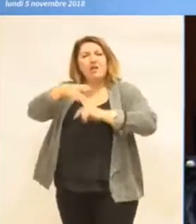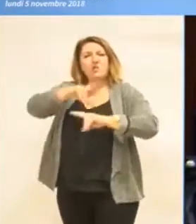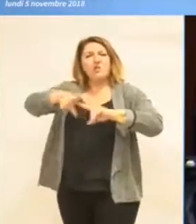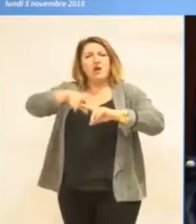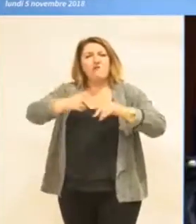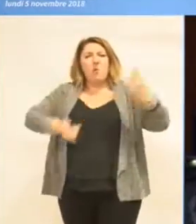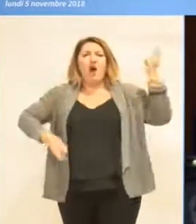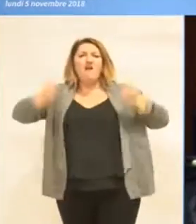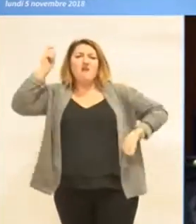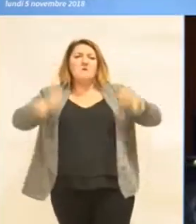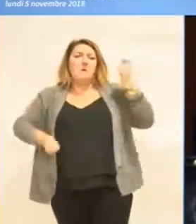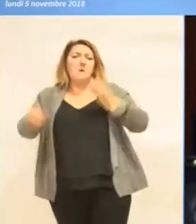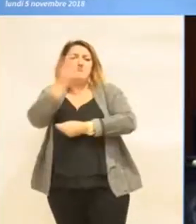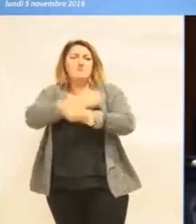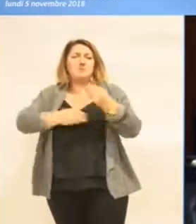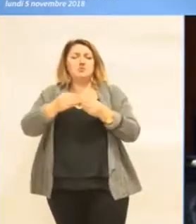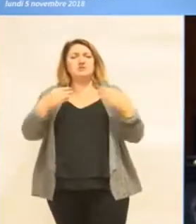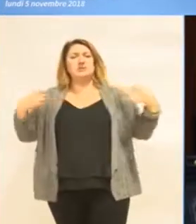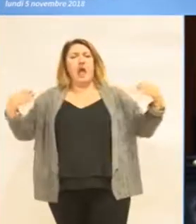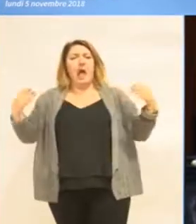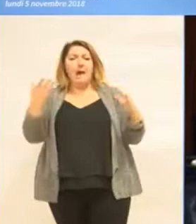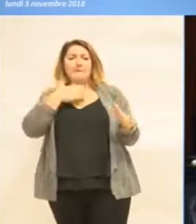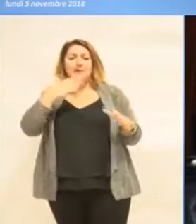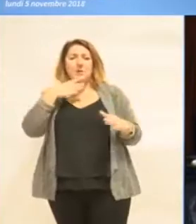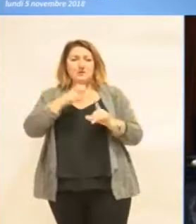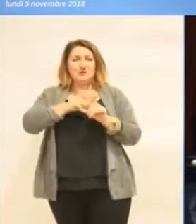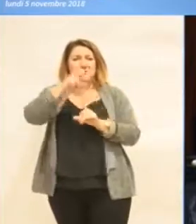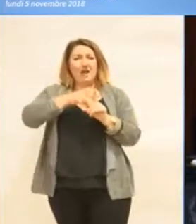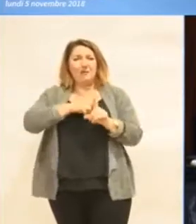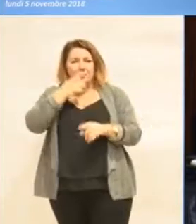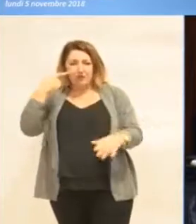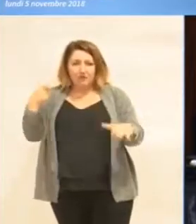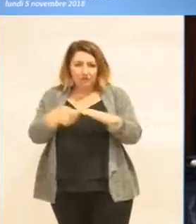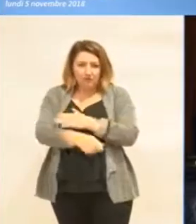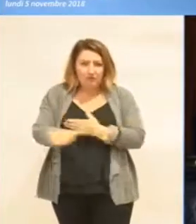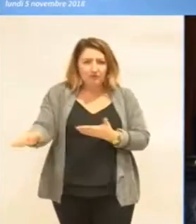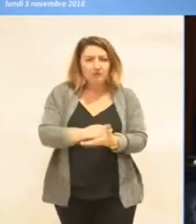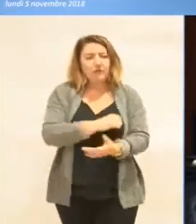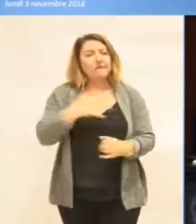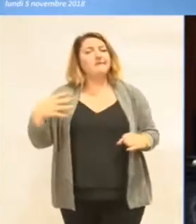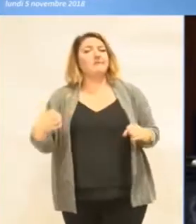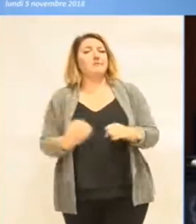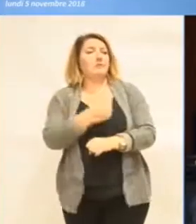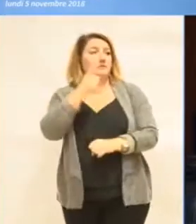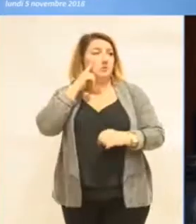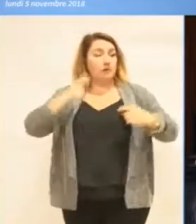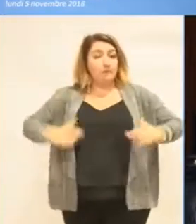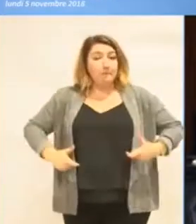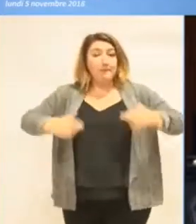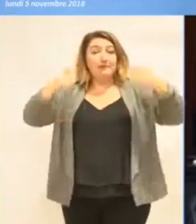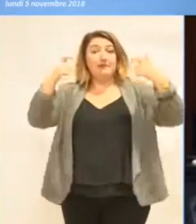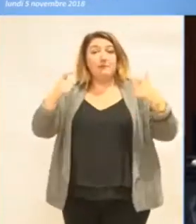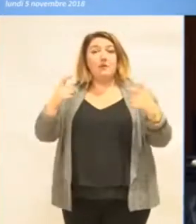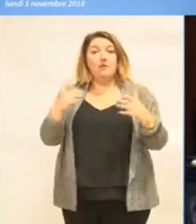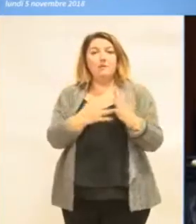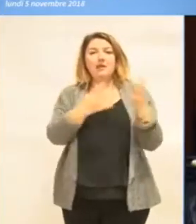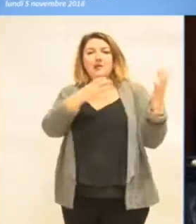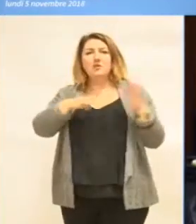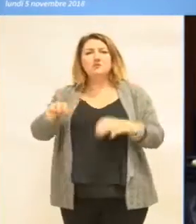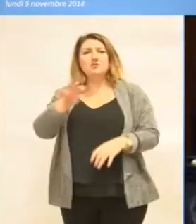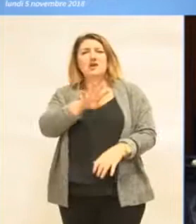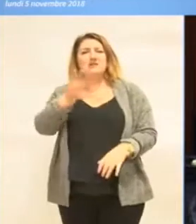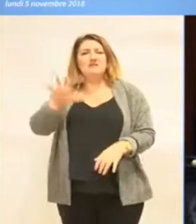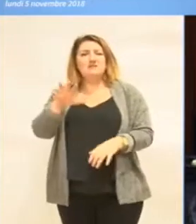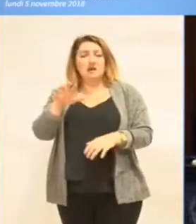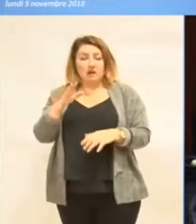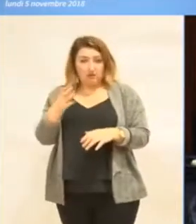ravalement et d'amélioration thermique dans le cadre du ravalement obligatoire. Le bâtiment construit avant 1945